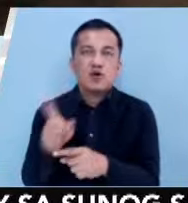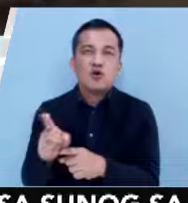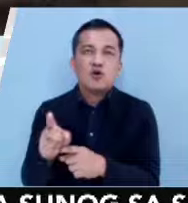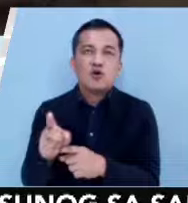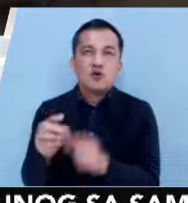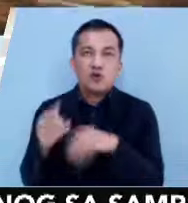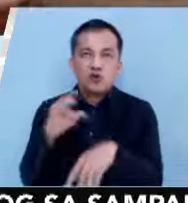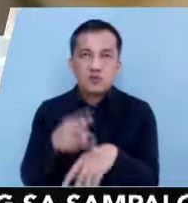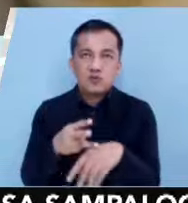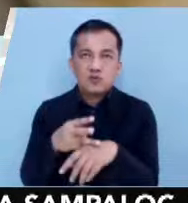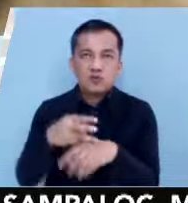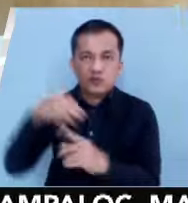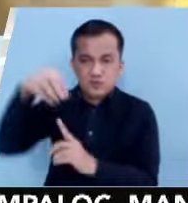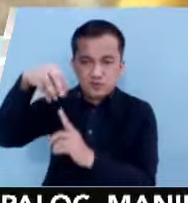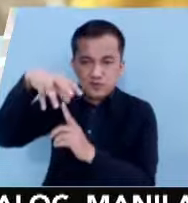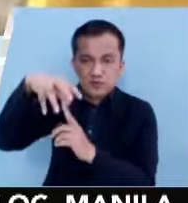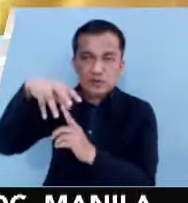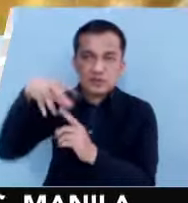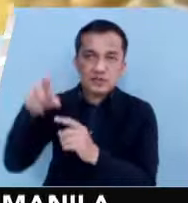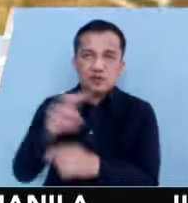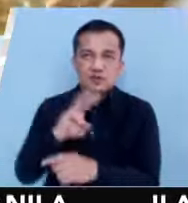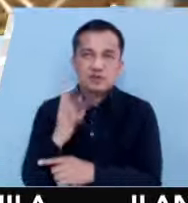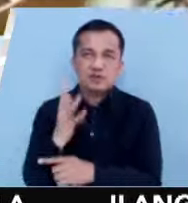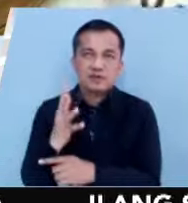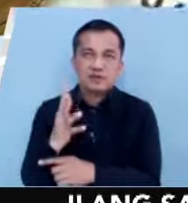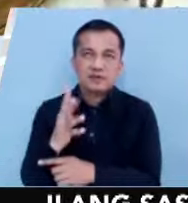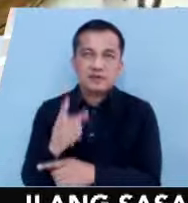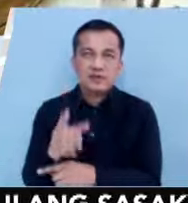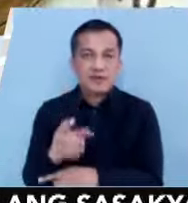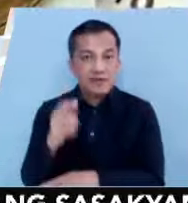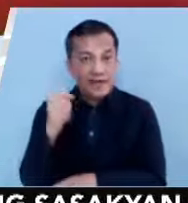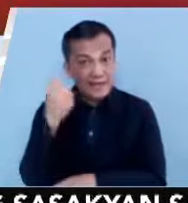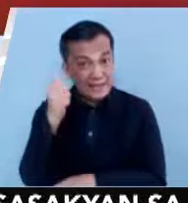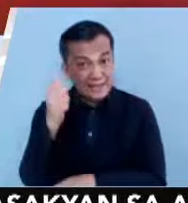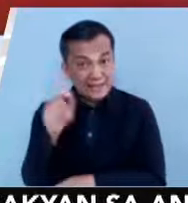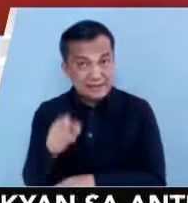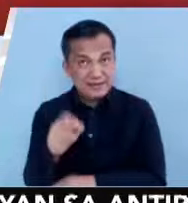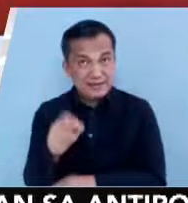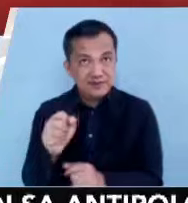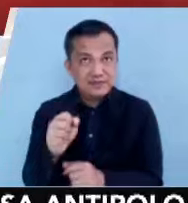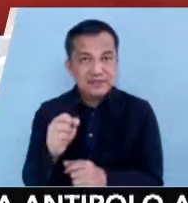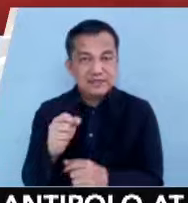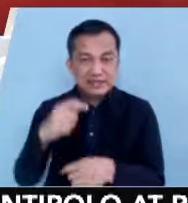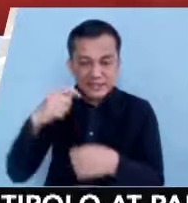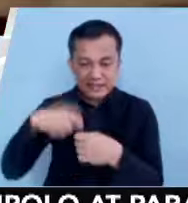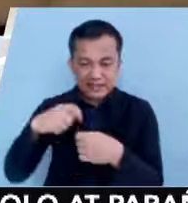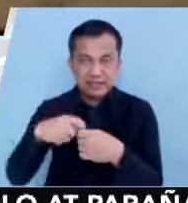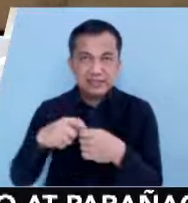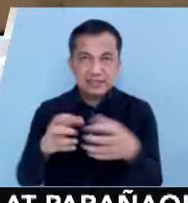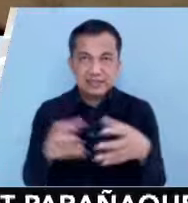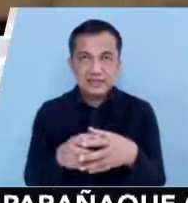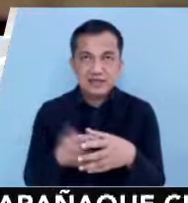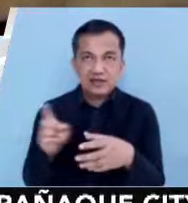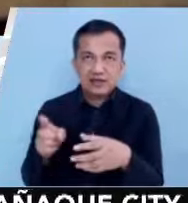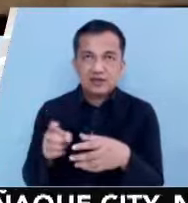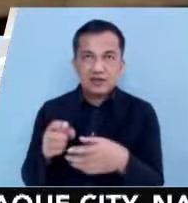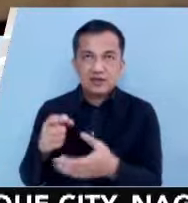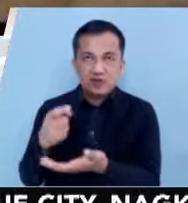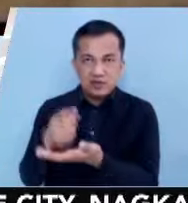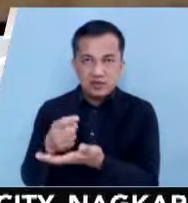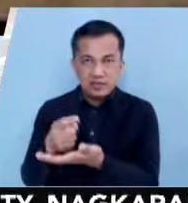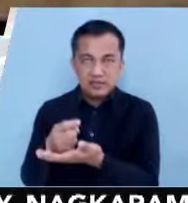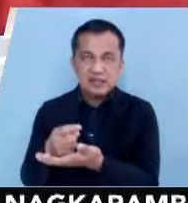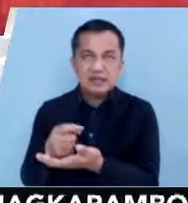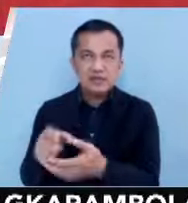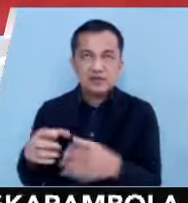250 pesos. Para sa mga tita, pwede itong tea set o itong wine holder at cheese board. Nagkakahalaga